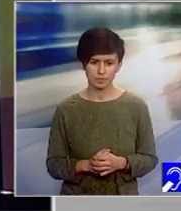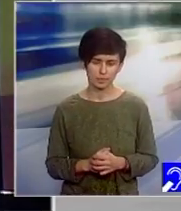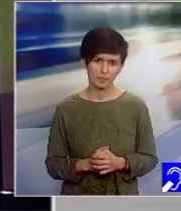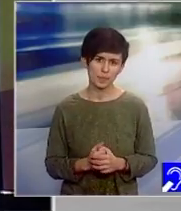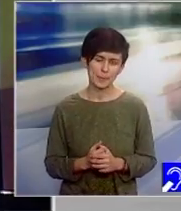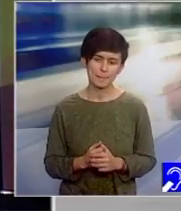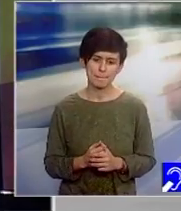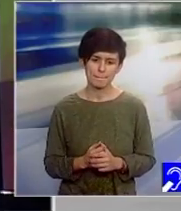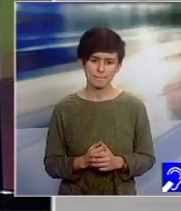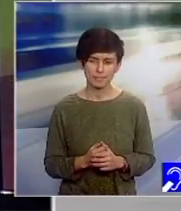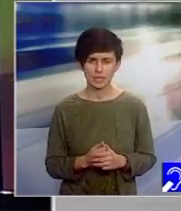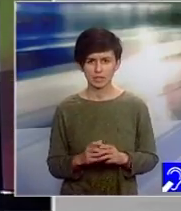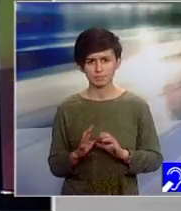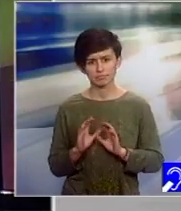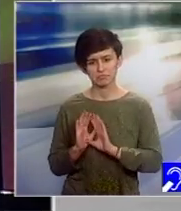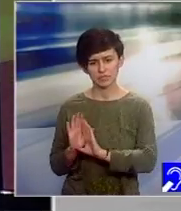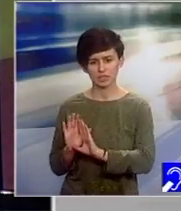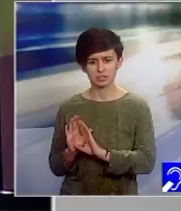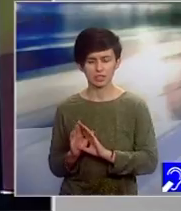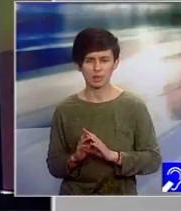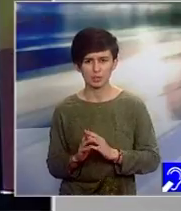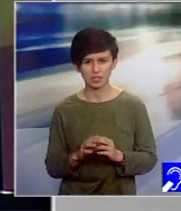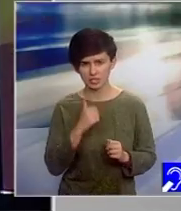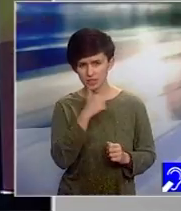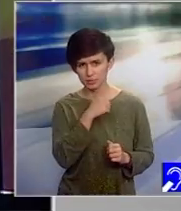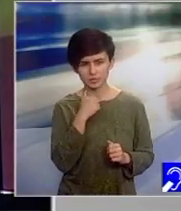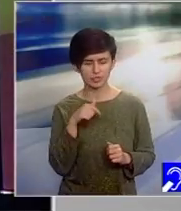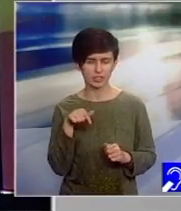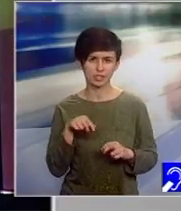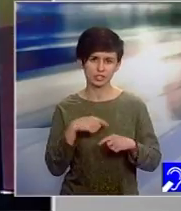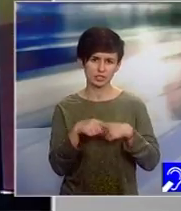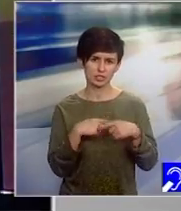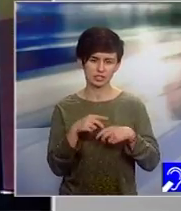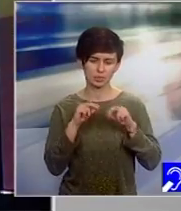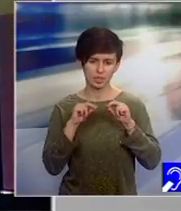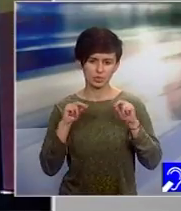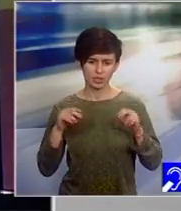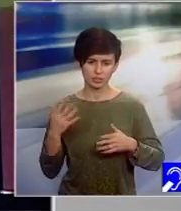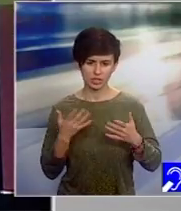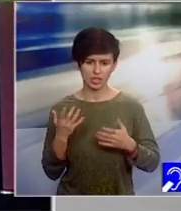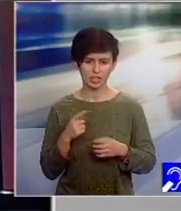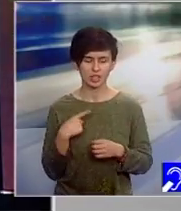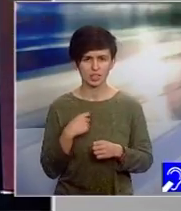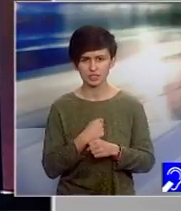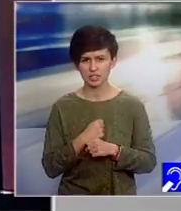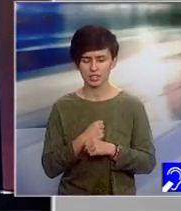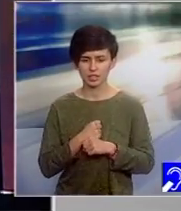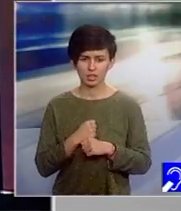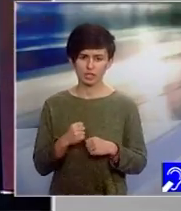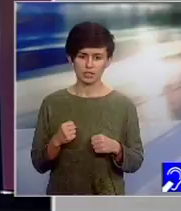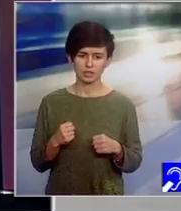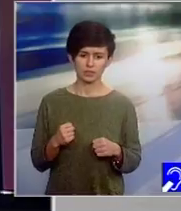Scapă, hai să spun acum, scapă de rigiditatea acestui sistem educațional care este extrem, extrem, părerea mea,